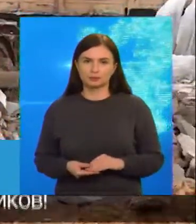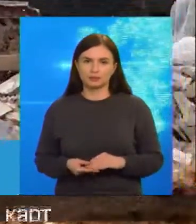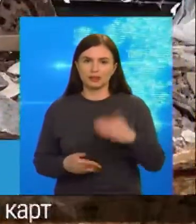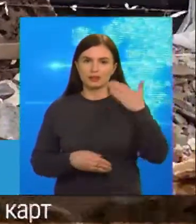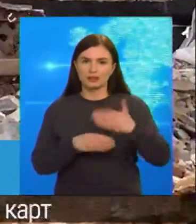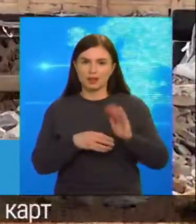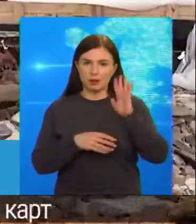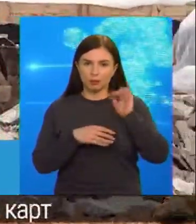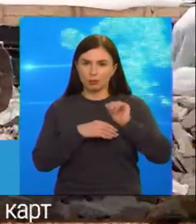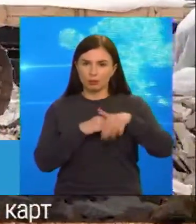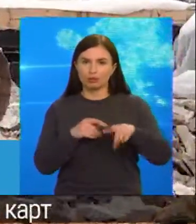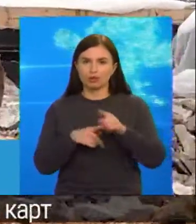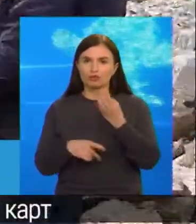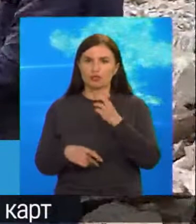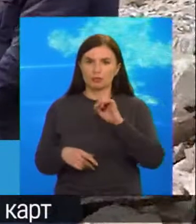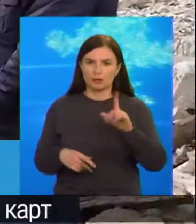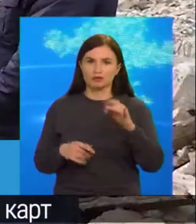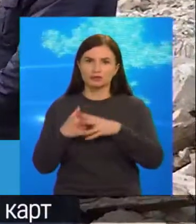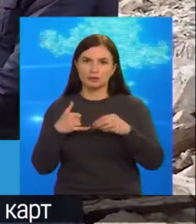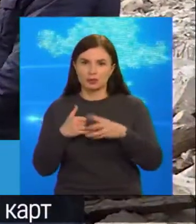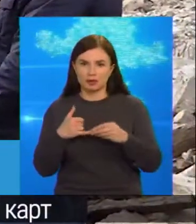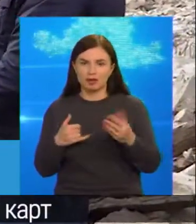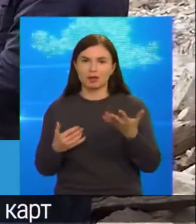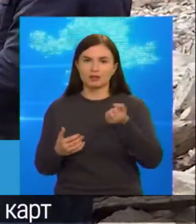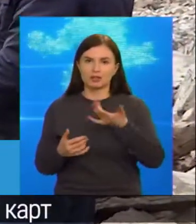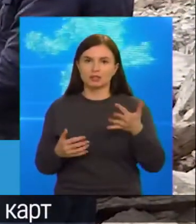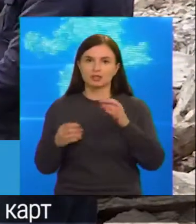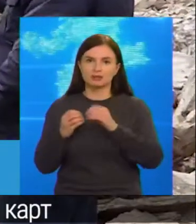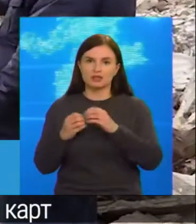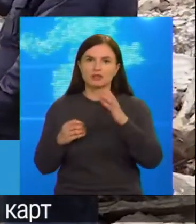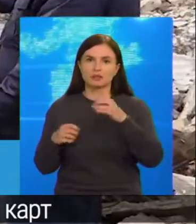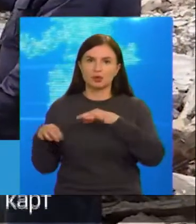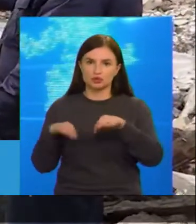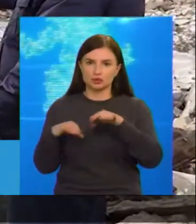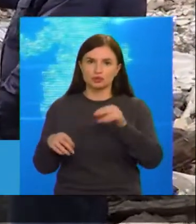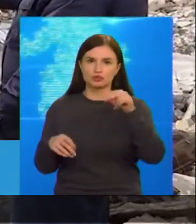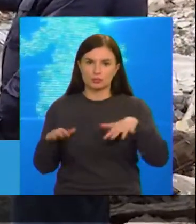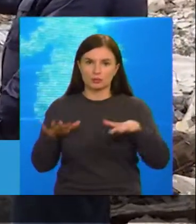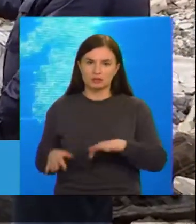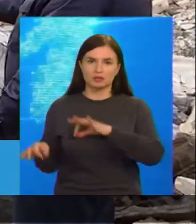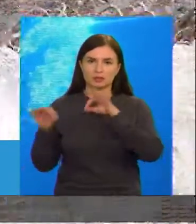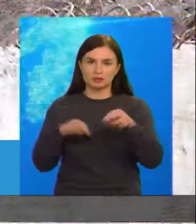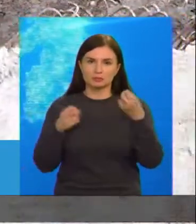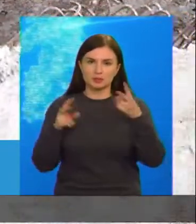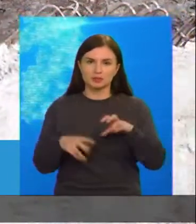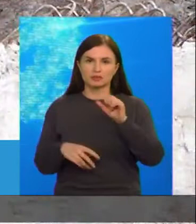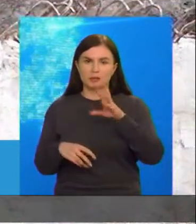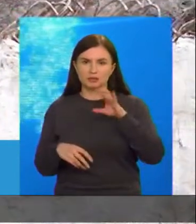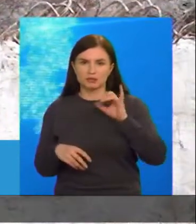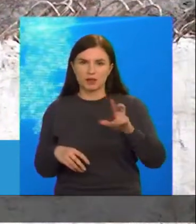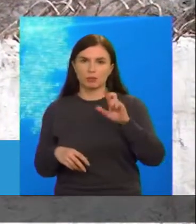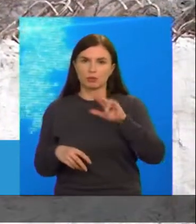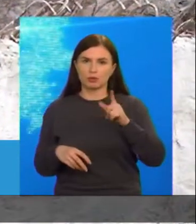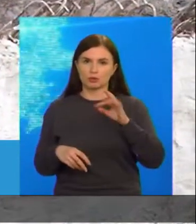засыпали также щебнем и землей. Понадобилось несколько десятков машин. На место ЧП привезли спецтехнику, экскаваторы, самосвалы, бульдозеры